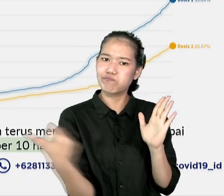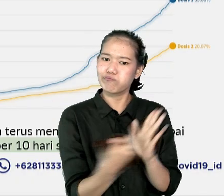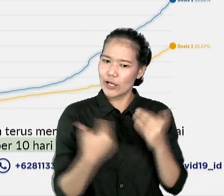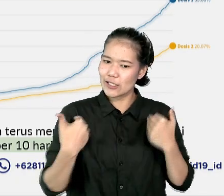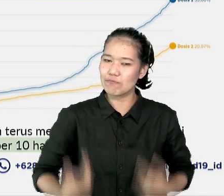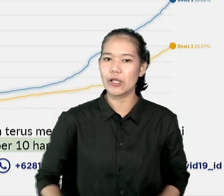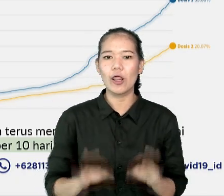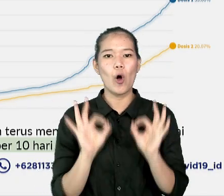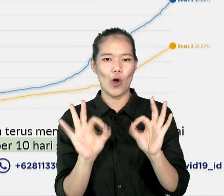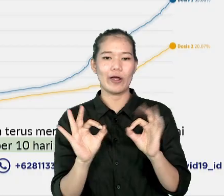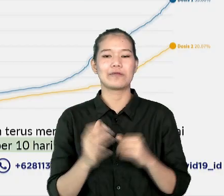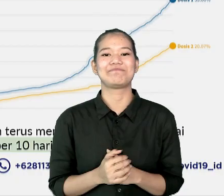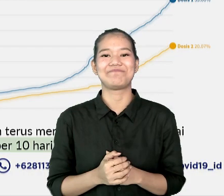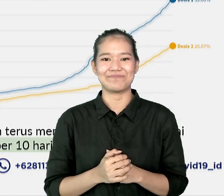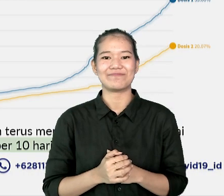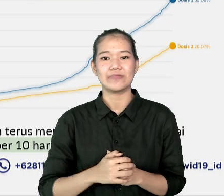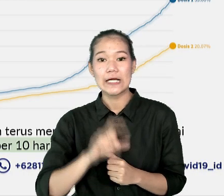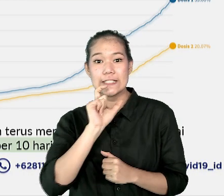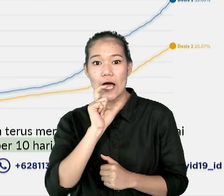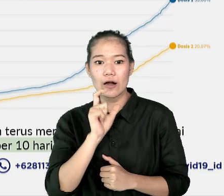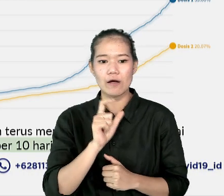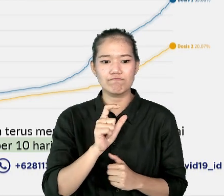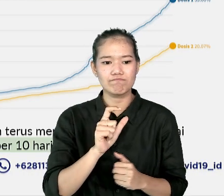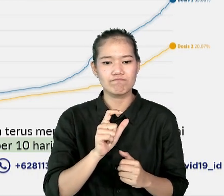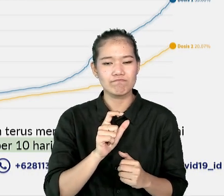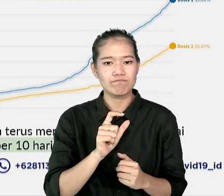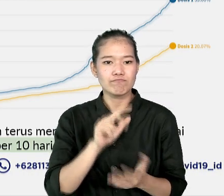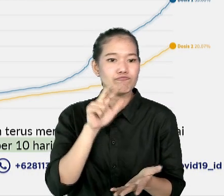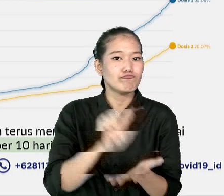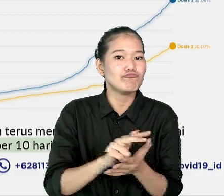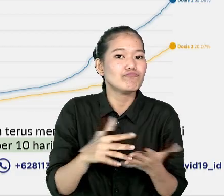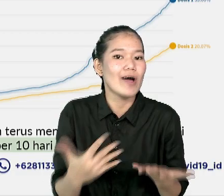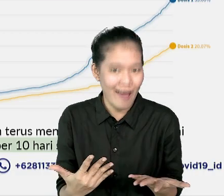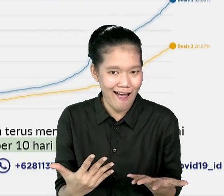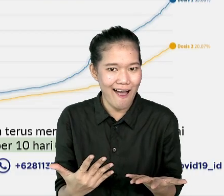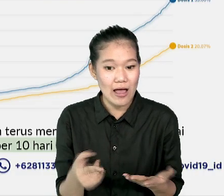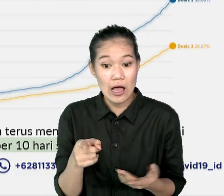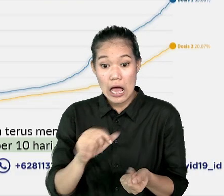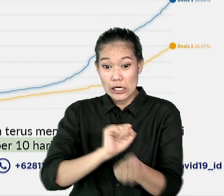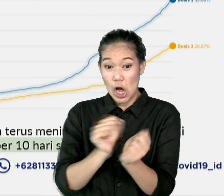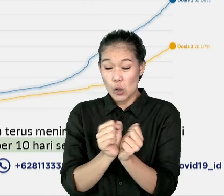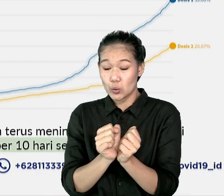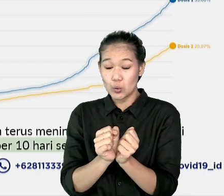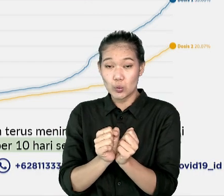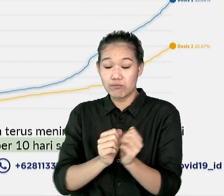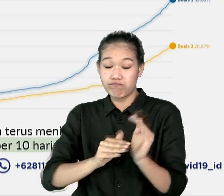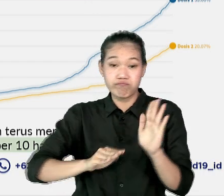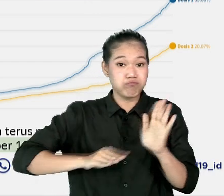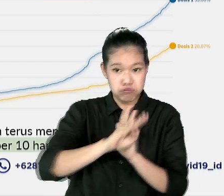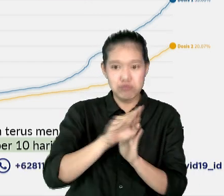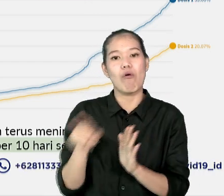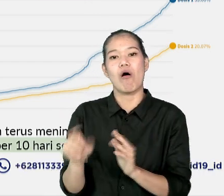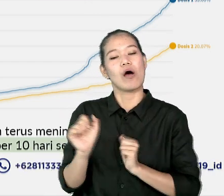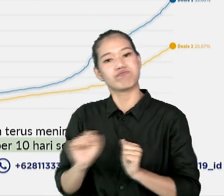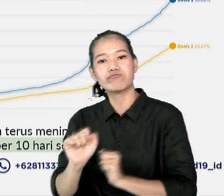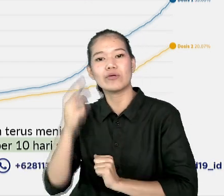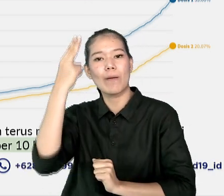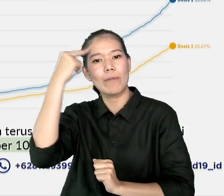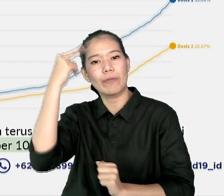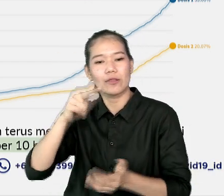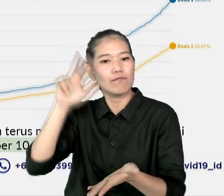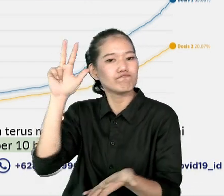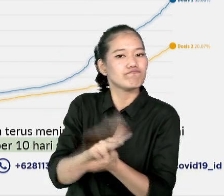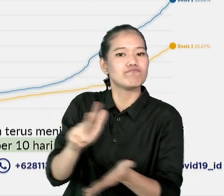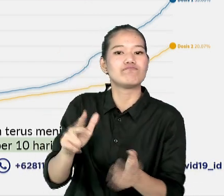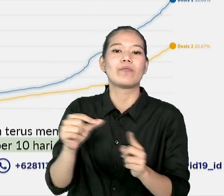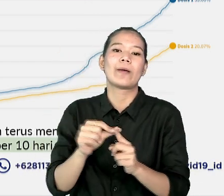disiplin. Langkah-langkah yang diambil adalah begitu kasus meningkat, pemerintah langsung menetapkan kebijakan